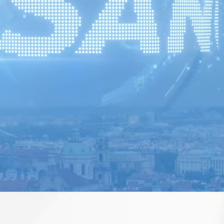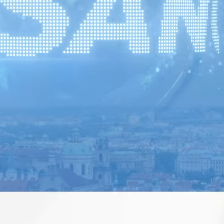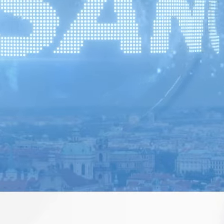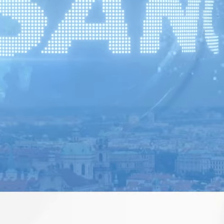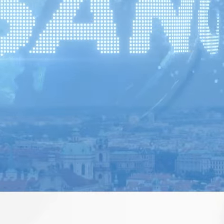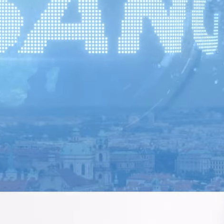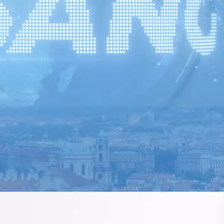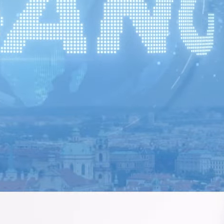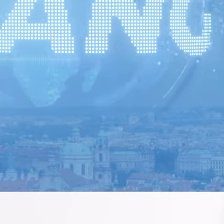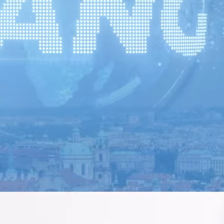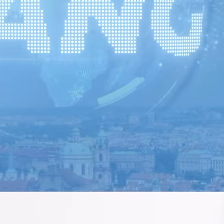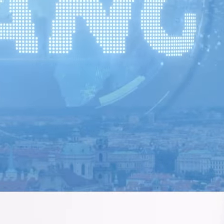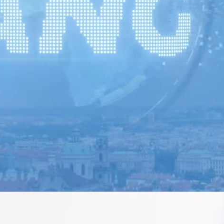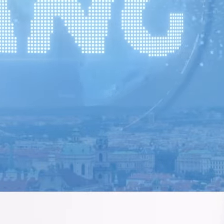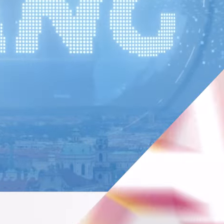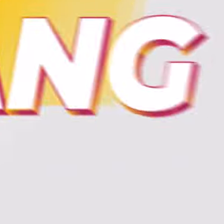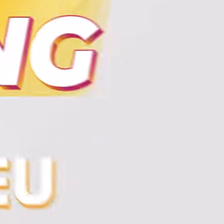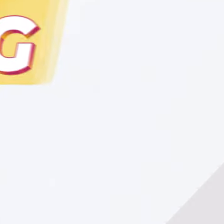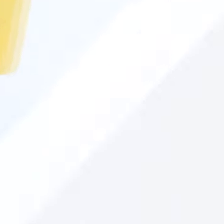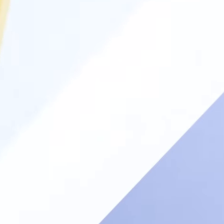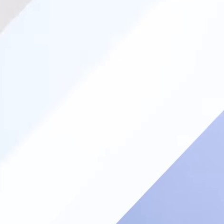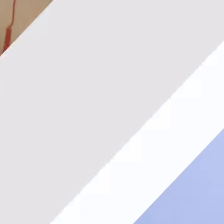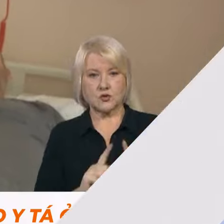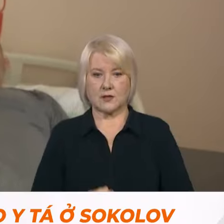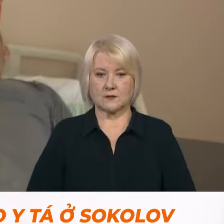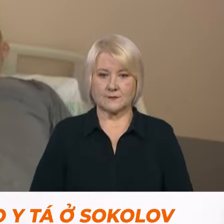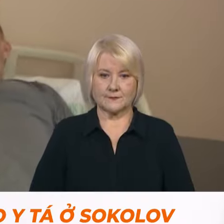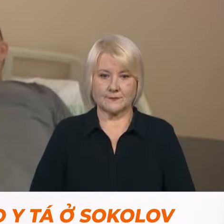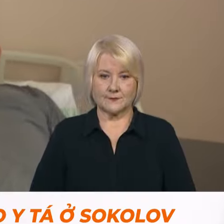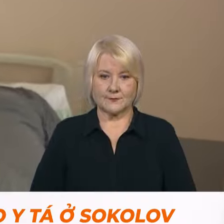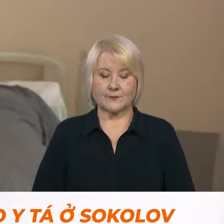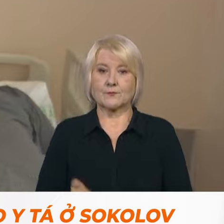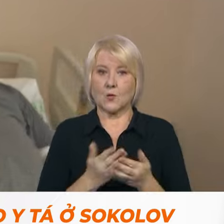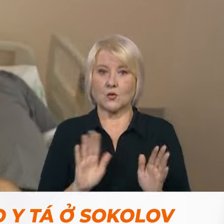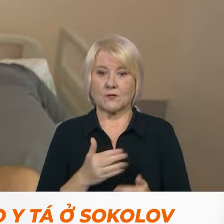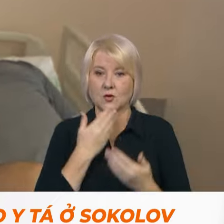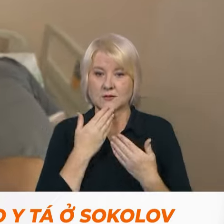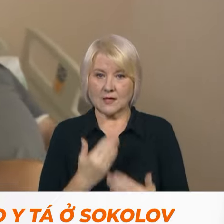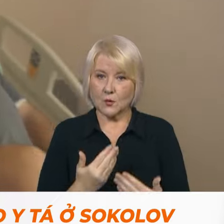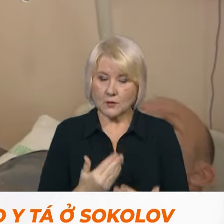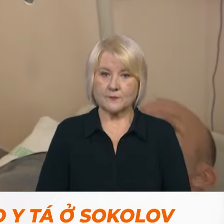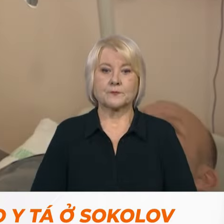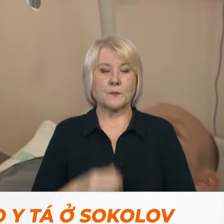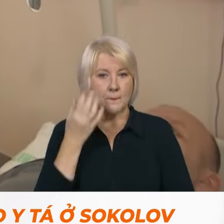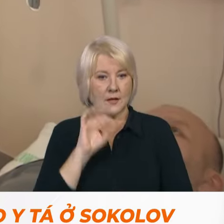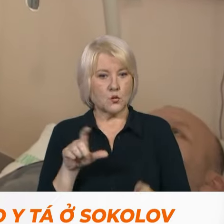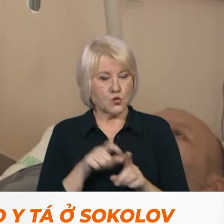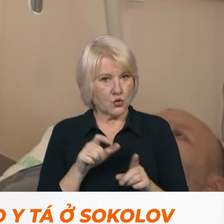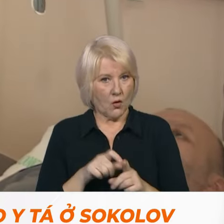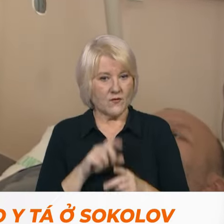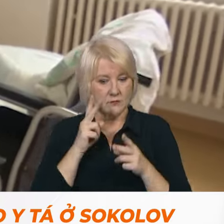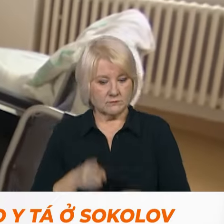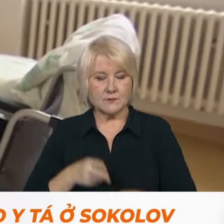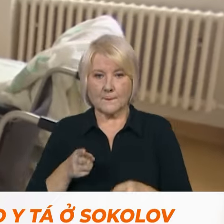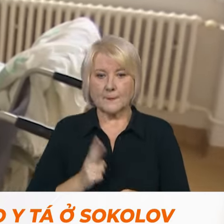ngay sau đây sẽ là nội dung chi tiết của bản tin sáng hôm nay. Trong những năm tới, các bệnh viện tại Séc sẽ phải thay thế hàng nghìn y tá đa khoa